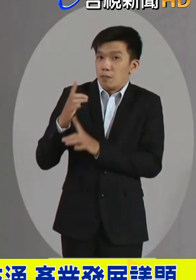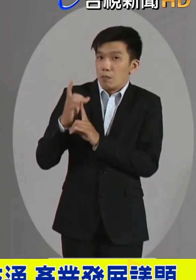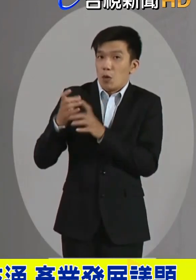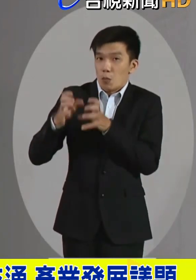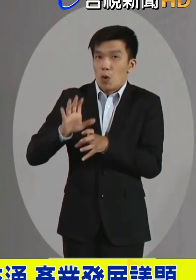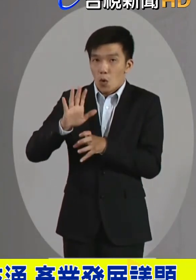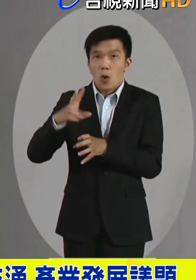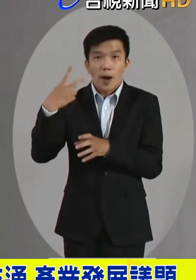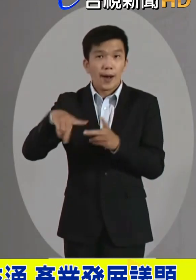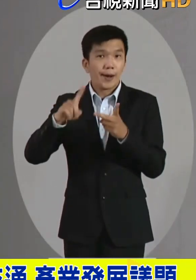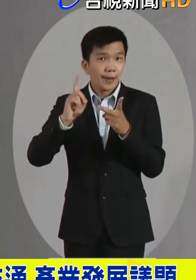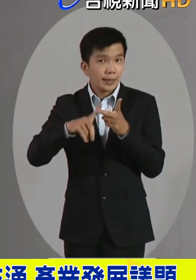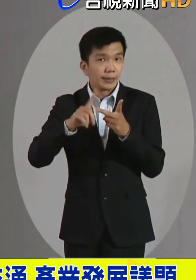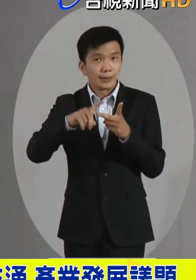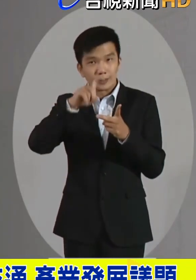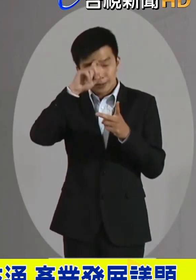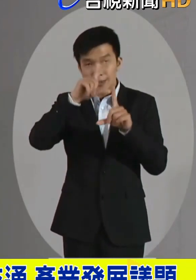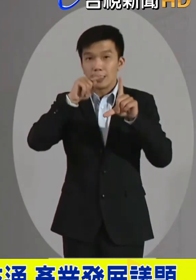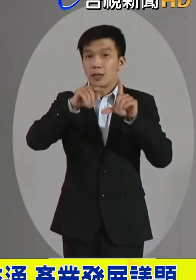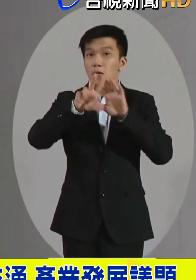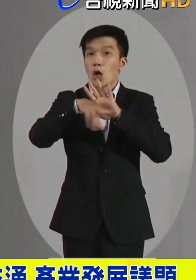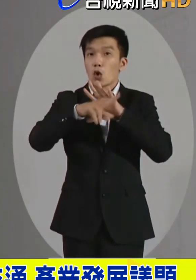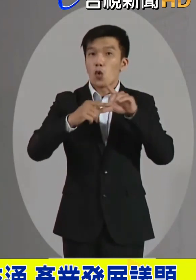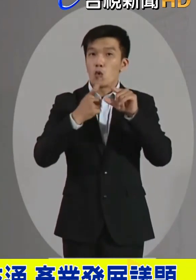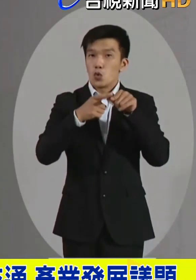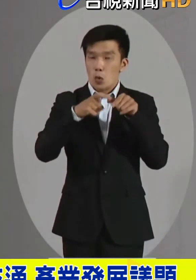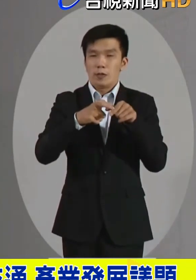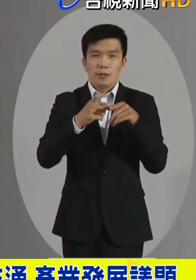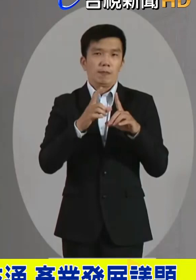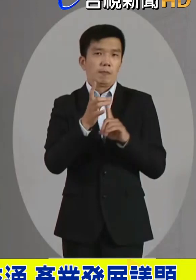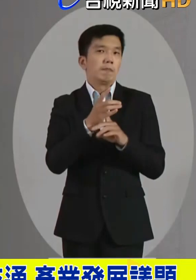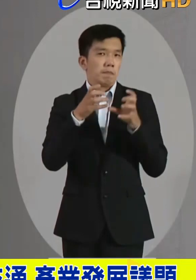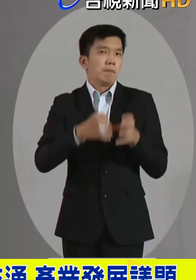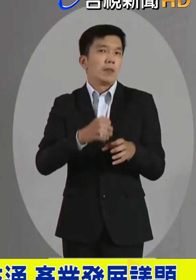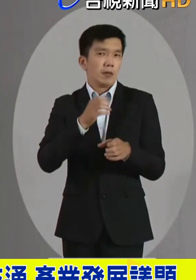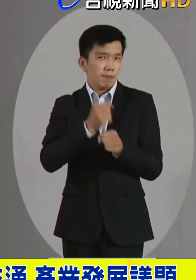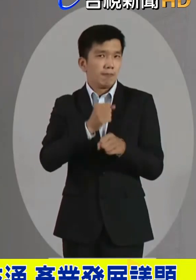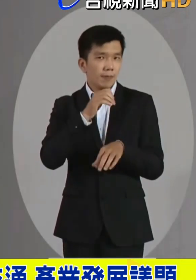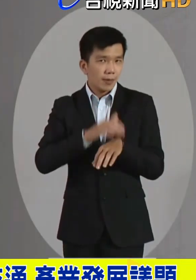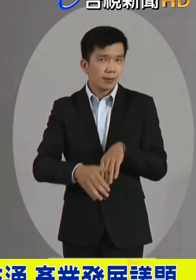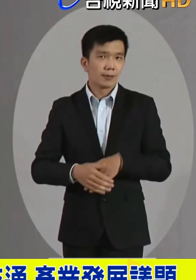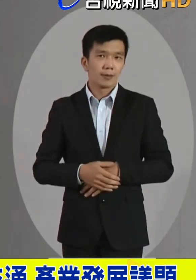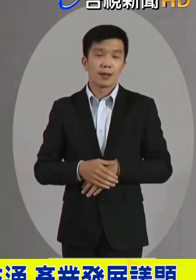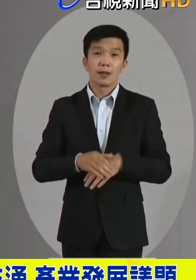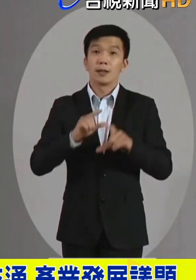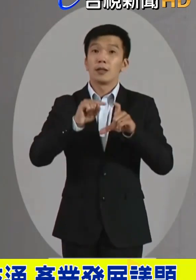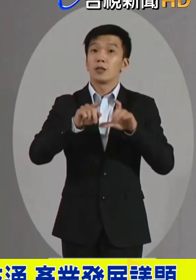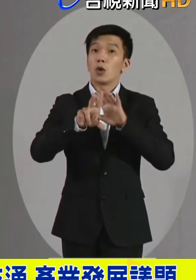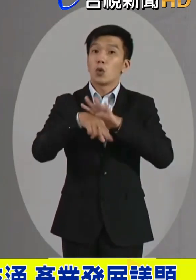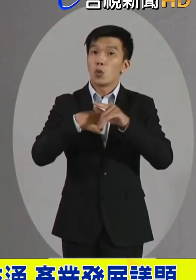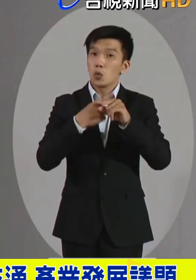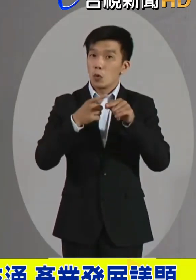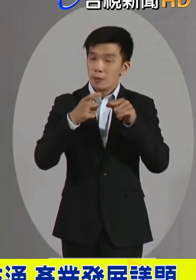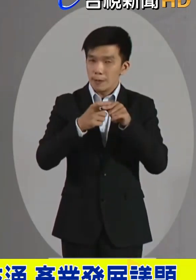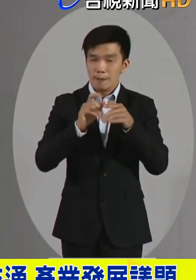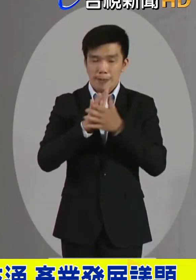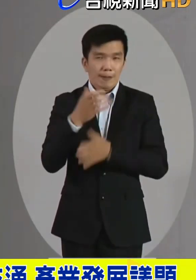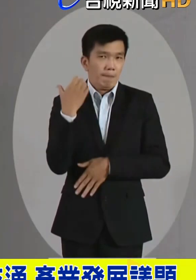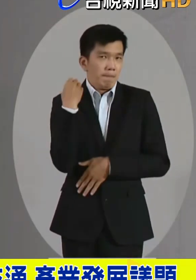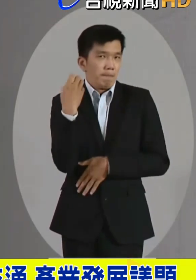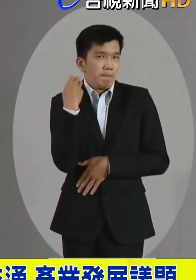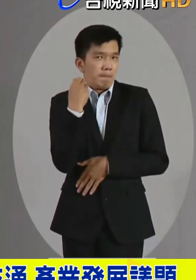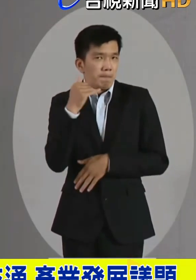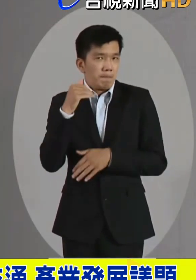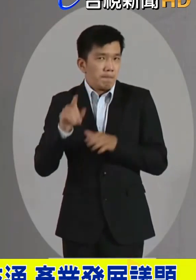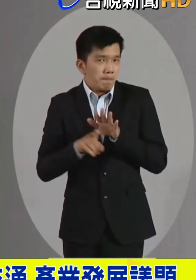我们还要把太空中心留在新竹。太空产业是下一个时代的产业龙头，旧城再起